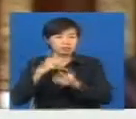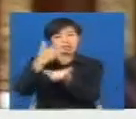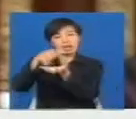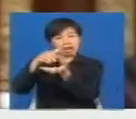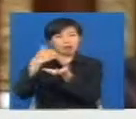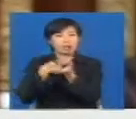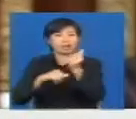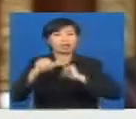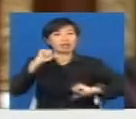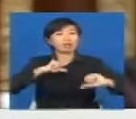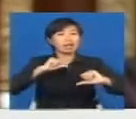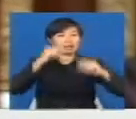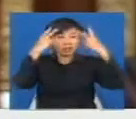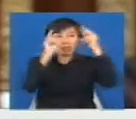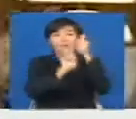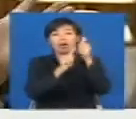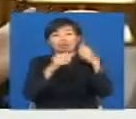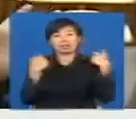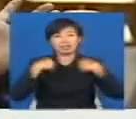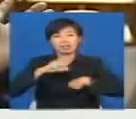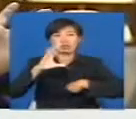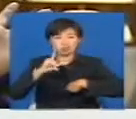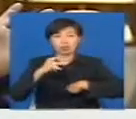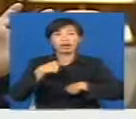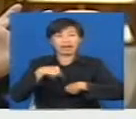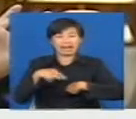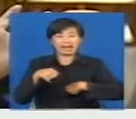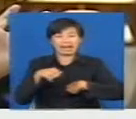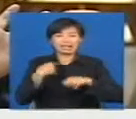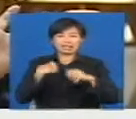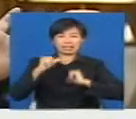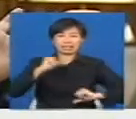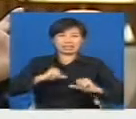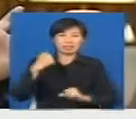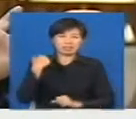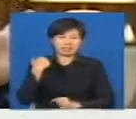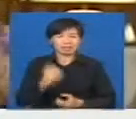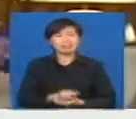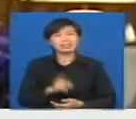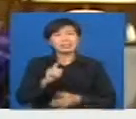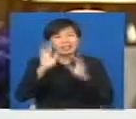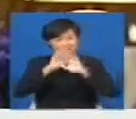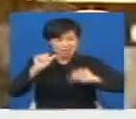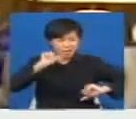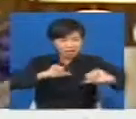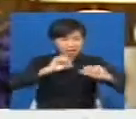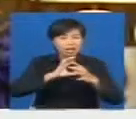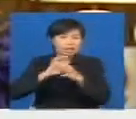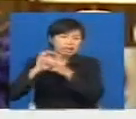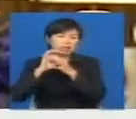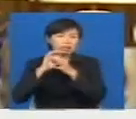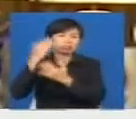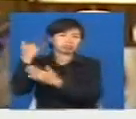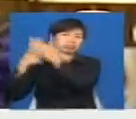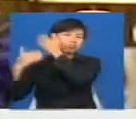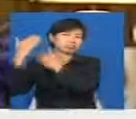ป็นผู้ร่วมแสดงด้วยนะครับซึ่งจริงๆก็เป็นเรื่องอะไรที่เป็นละครอิงประวัติศาสตร์ทำนองนั้นนะครับ